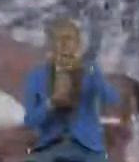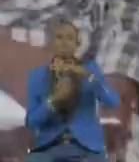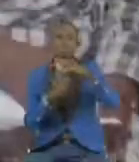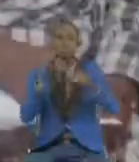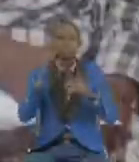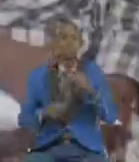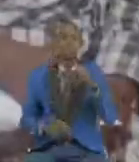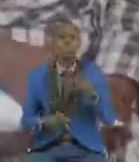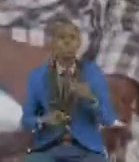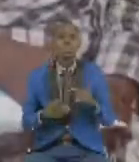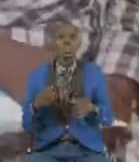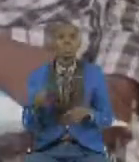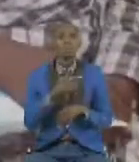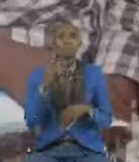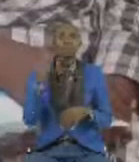la fin.